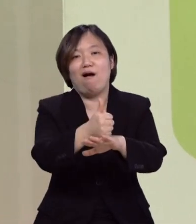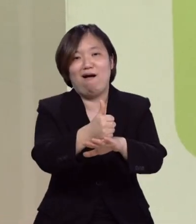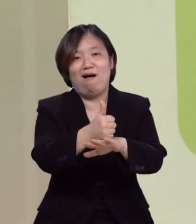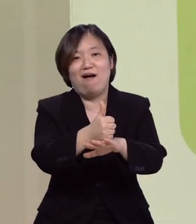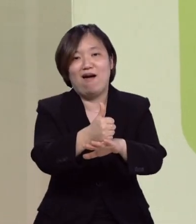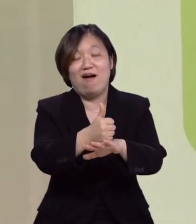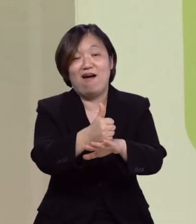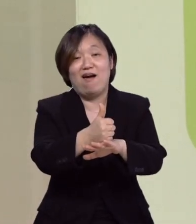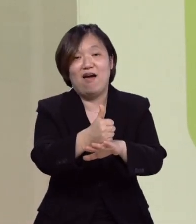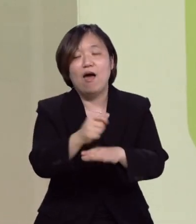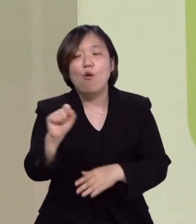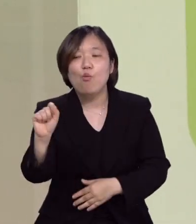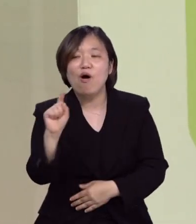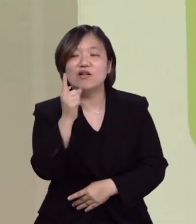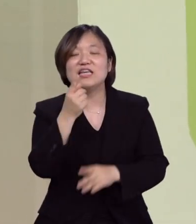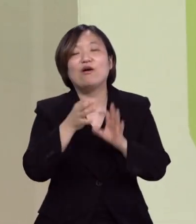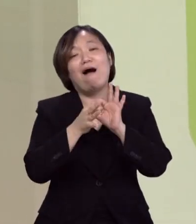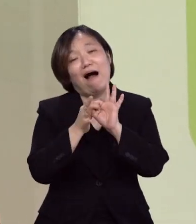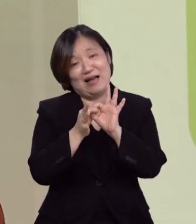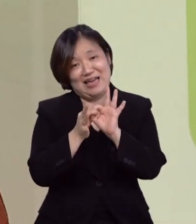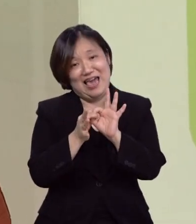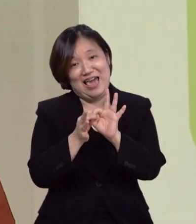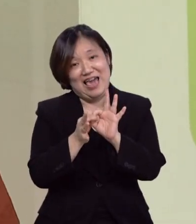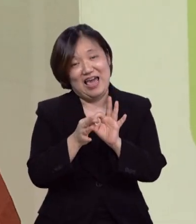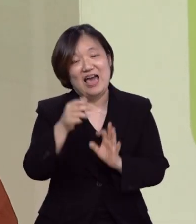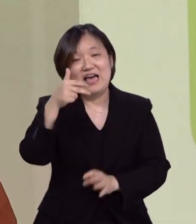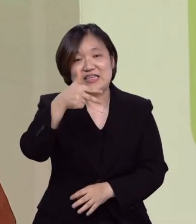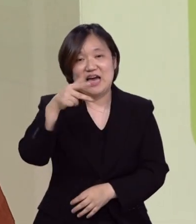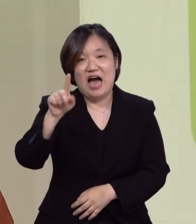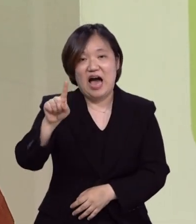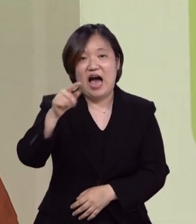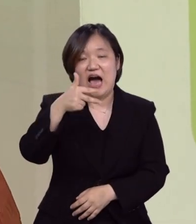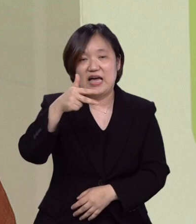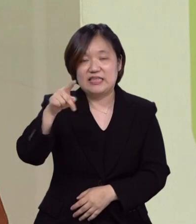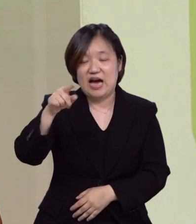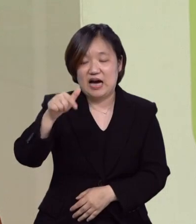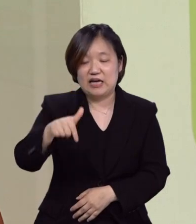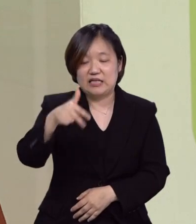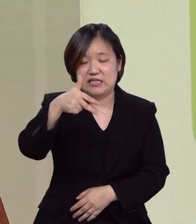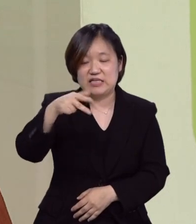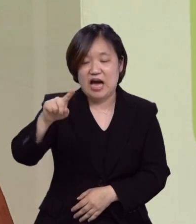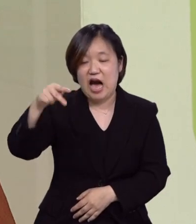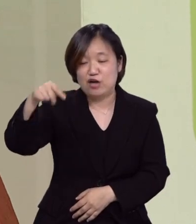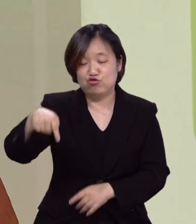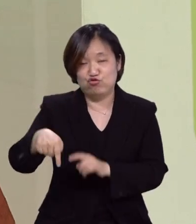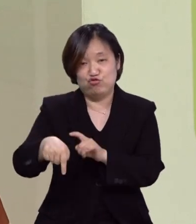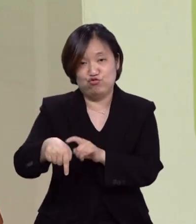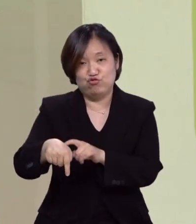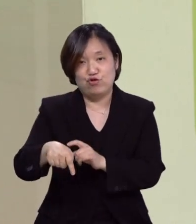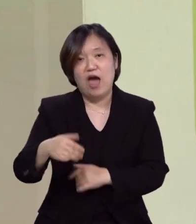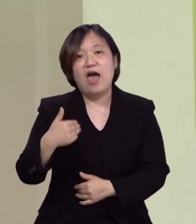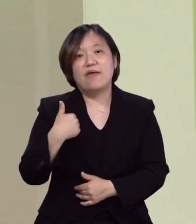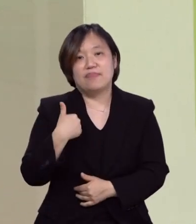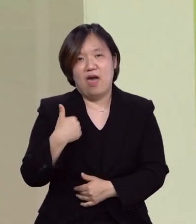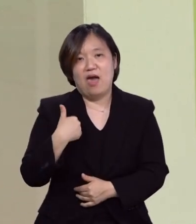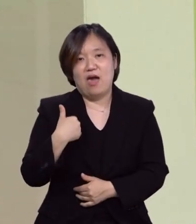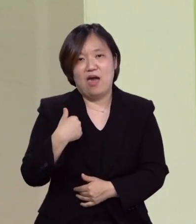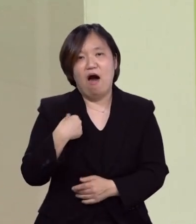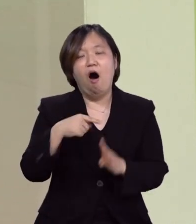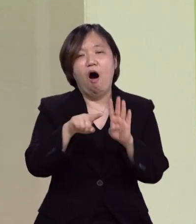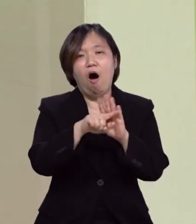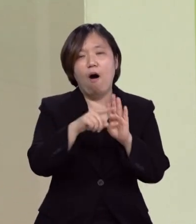2년 인과 자작 자수 자작 자수 내가 지은 것을 내가 받은 것이다